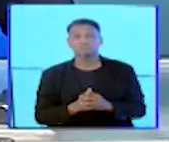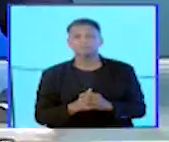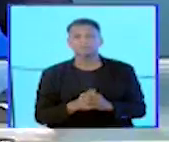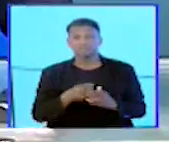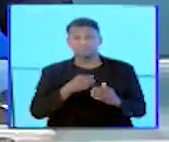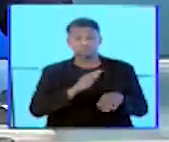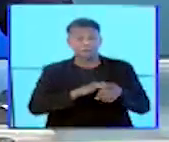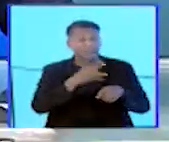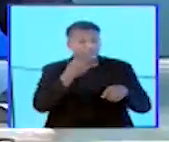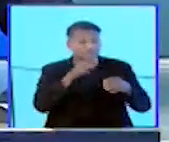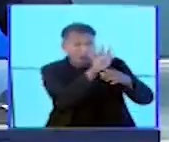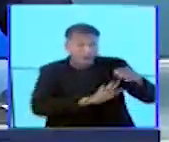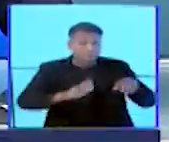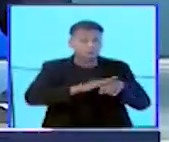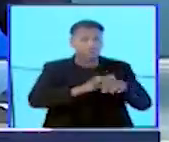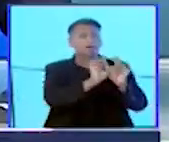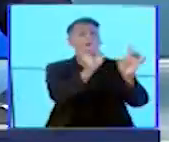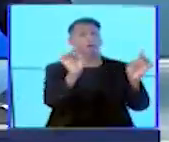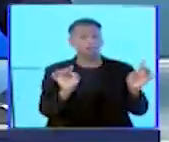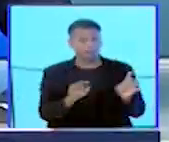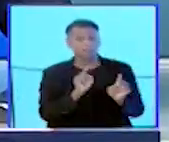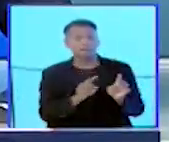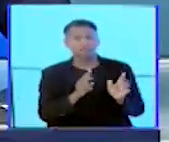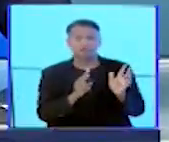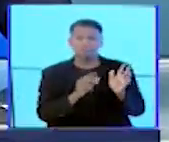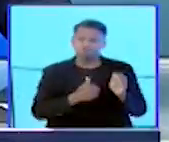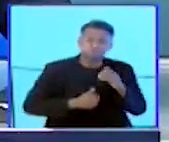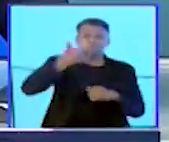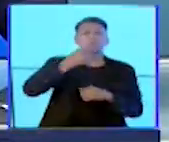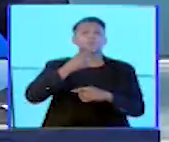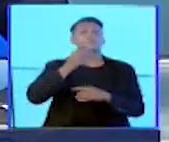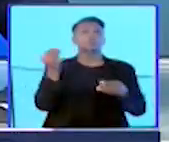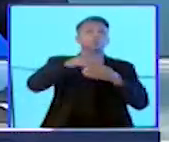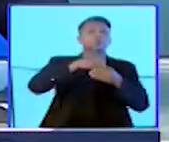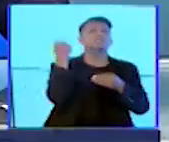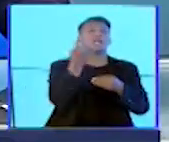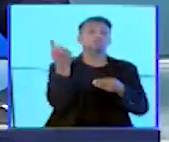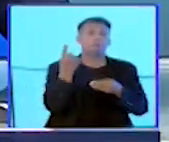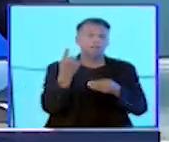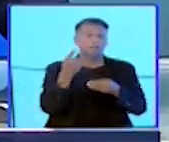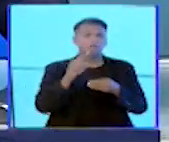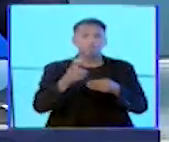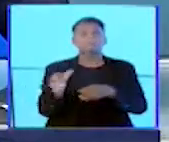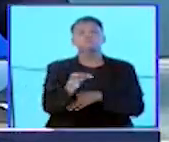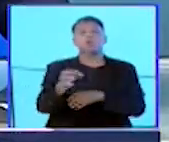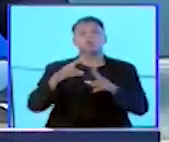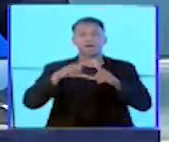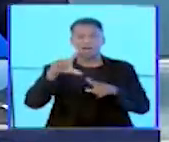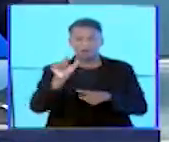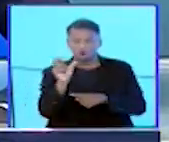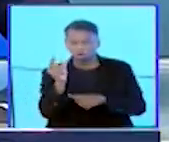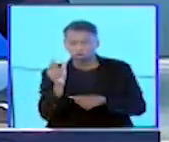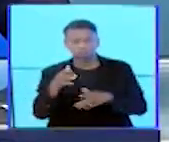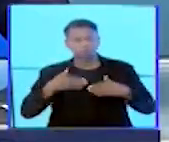Pemirsa, ragam budaya Indonesia menjadikan negeri ini masyhur di dunia internasional. Salah satunya Pulau Alor yang memiliki keindahan pantai